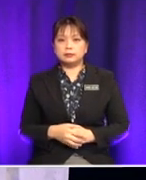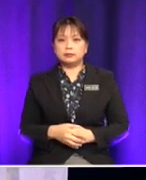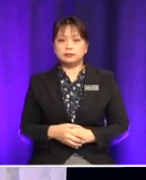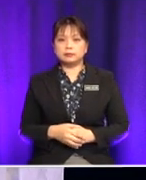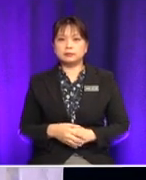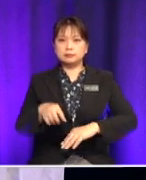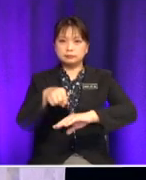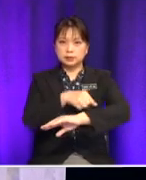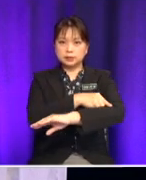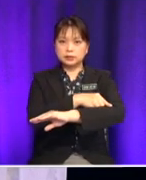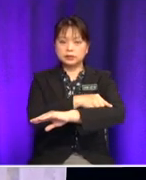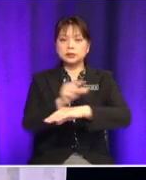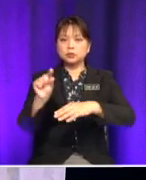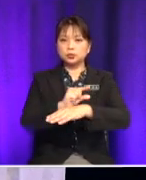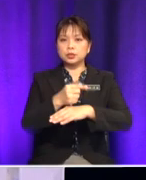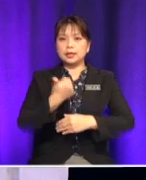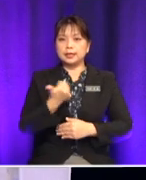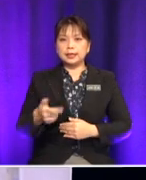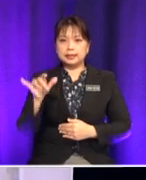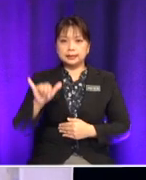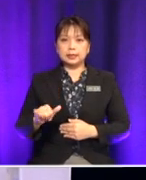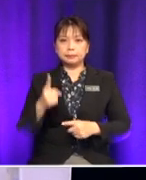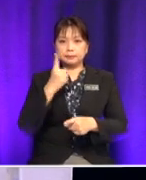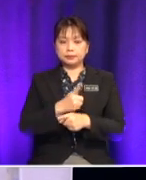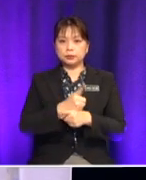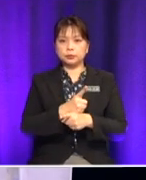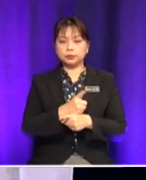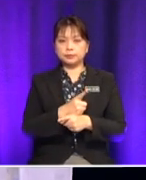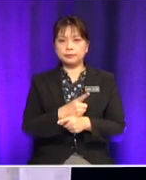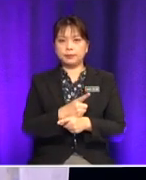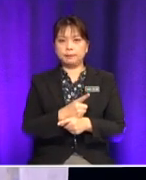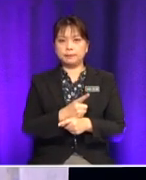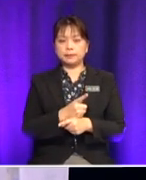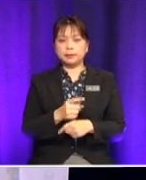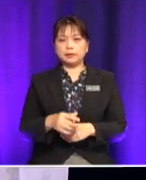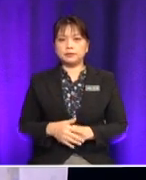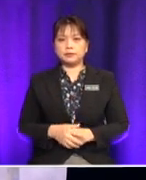alat-alat pengukuran yang betul janganlah kita gunakan